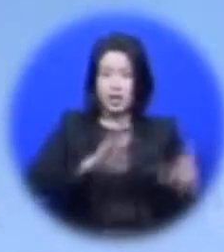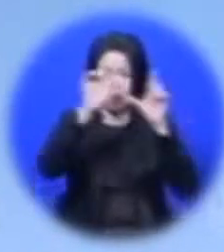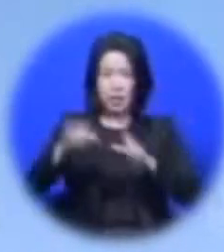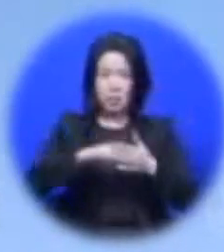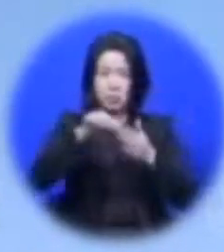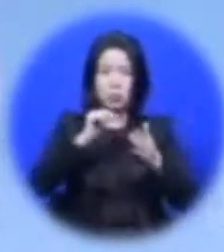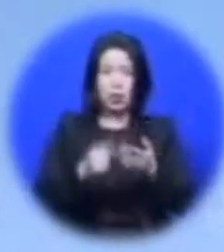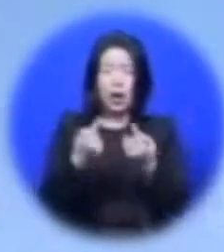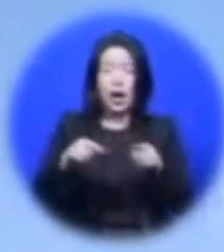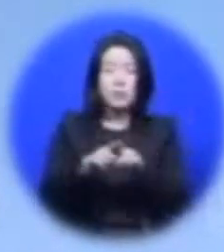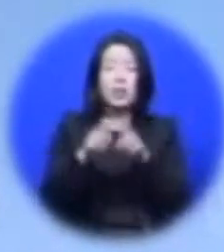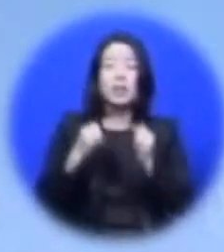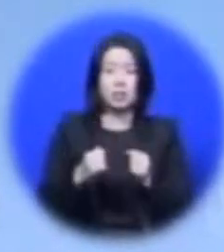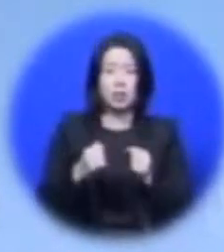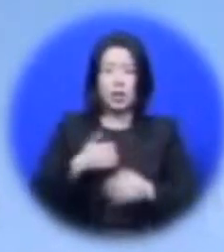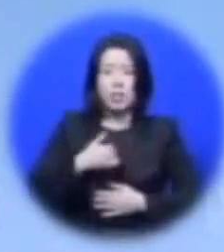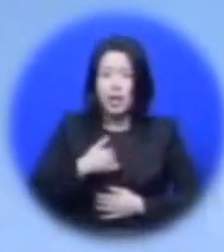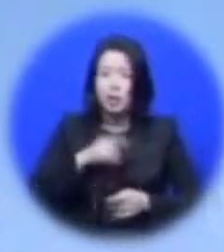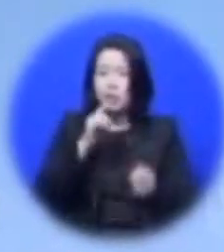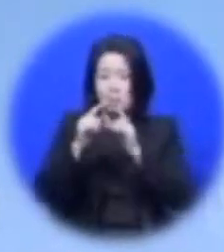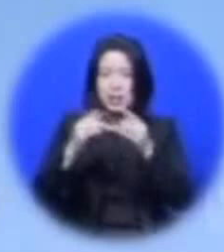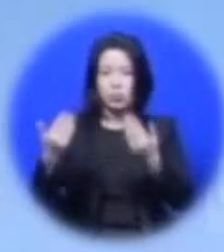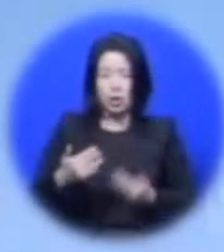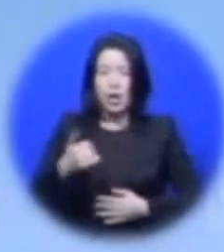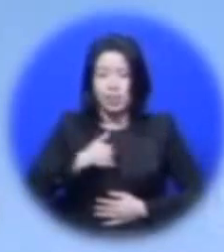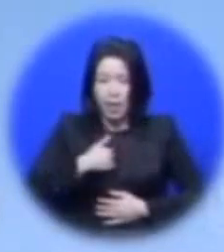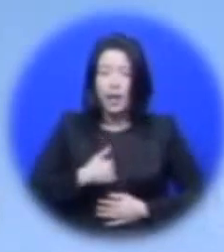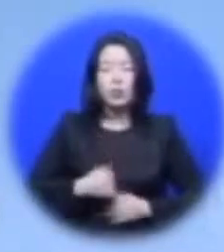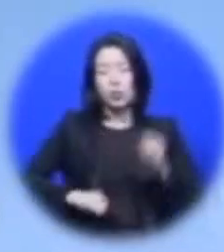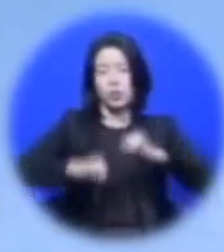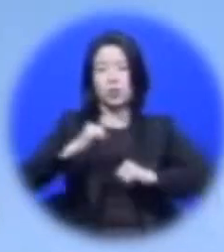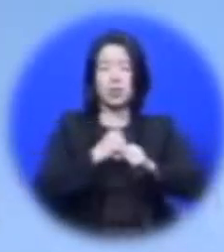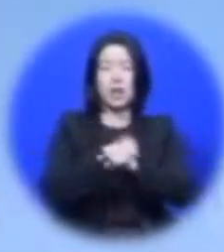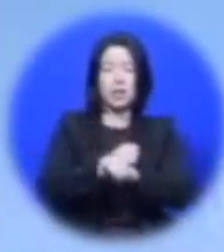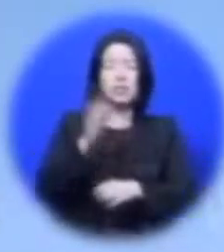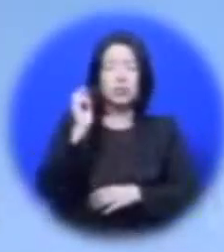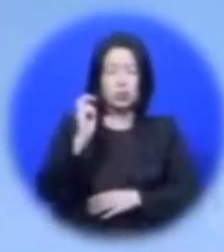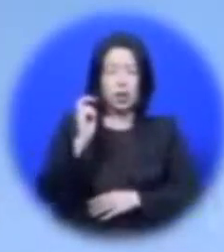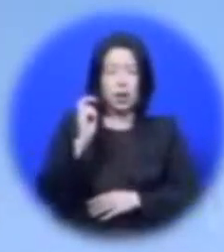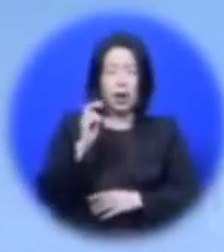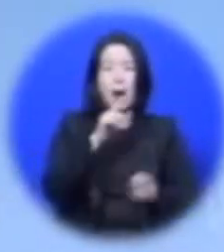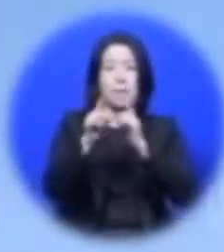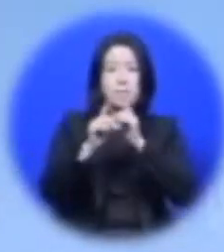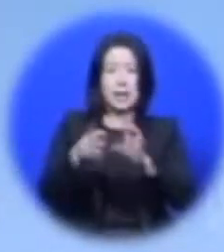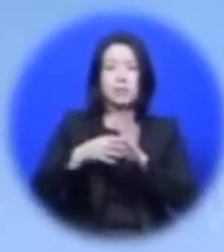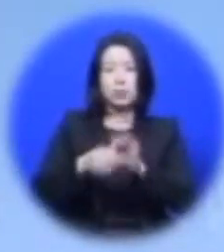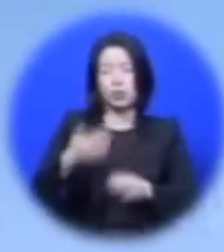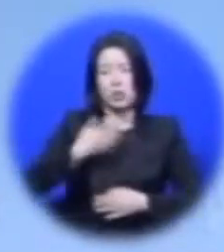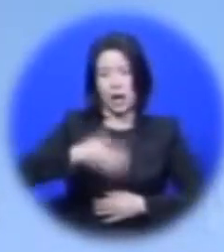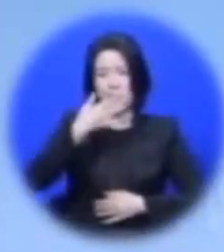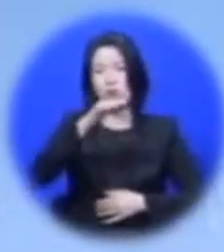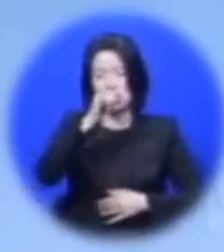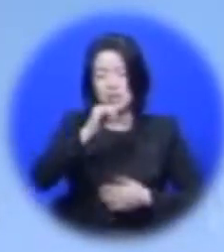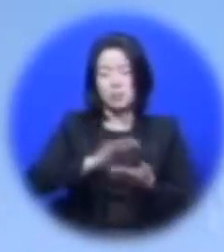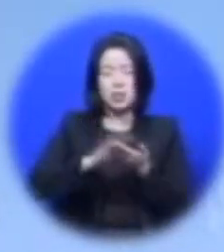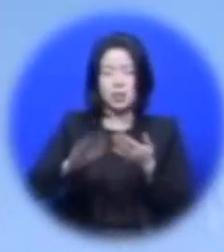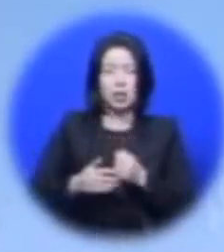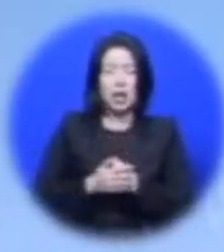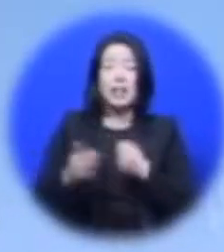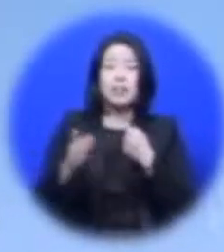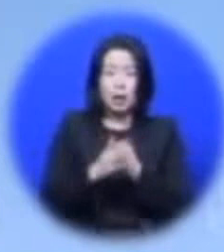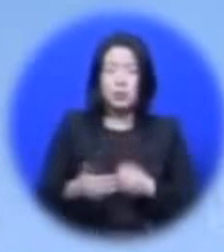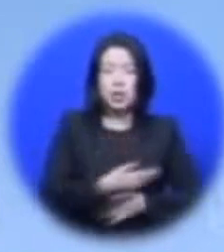계시구나. 내게도 말씀하시는구나. 내게도 역사하시는구나. 말씀을 통해서 알게 된다는 겁니다. 그러므로